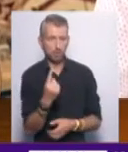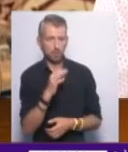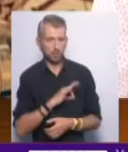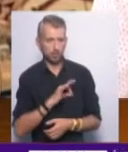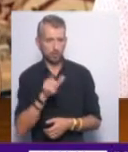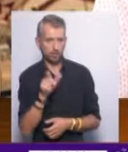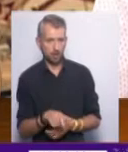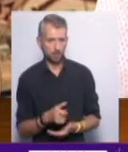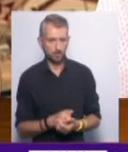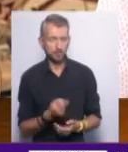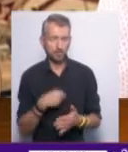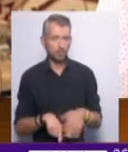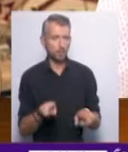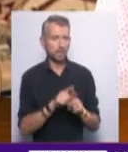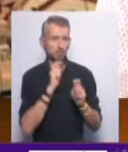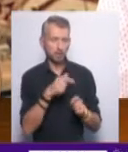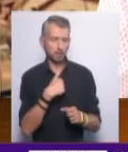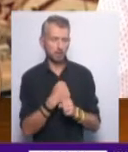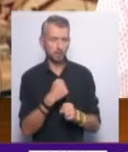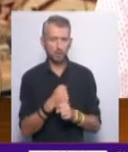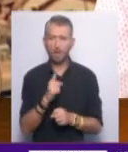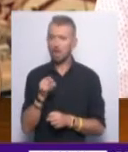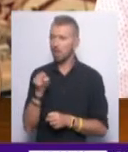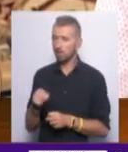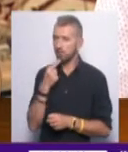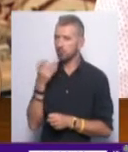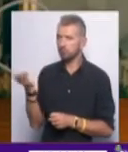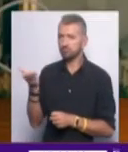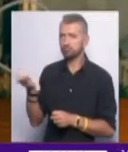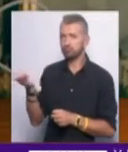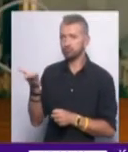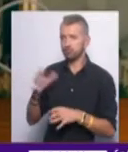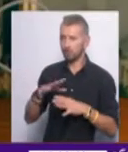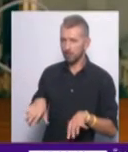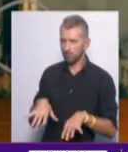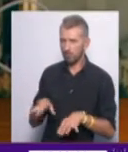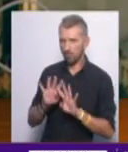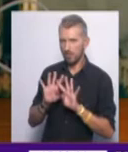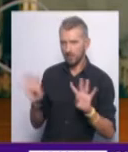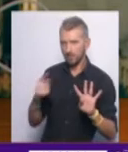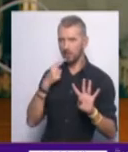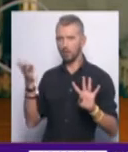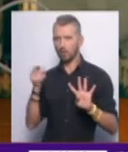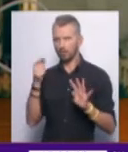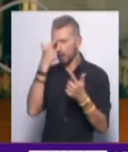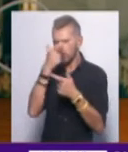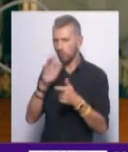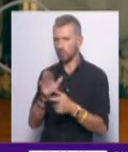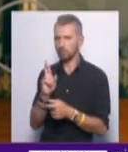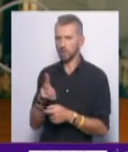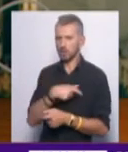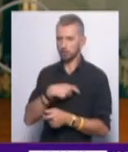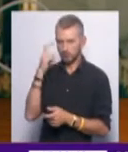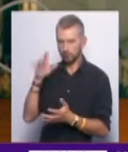користувач. Ну, скоріш за все. Тому такі подарунки ми зробили. Але ви не виступали як депутат на лінійці, тобто вас не оголошували як депутата Київської міської